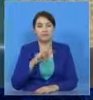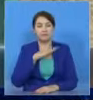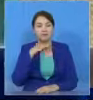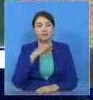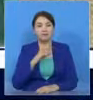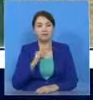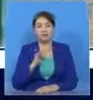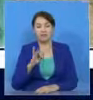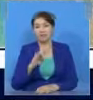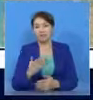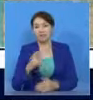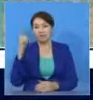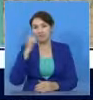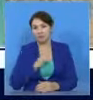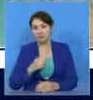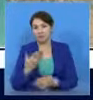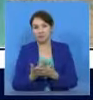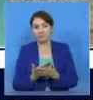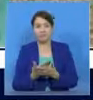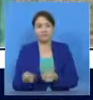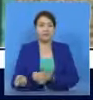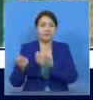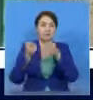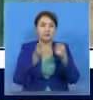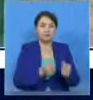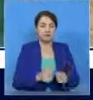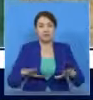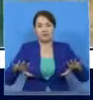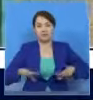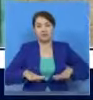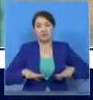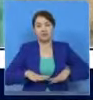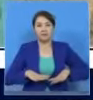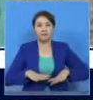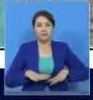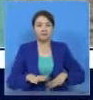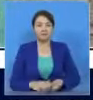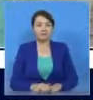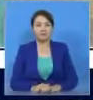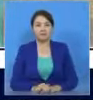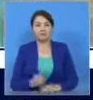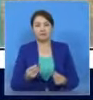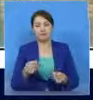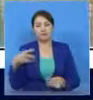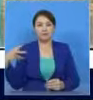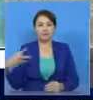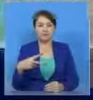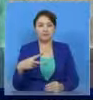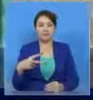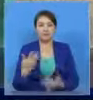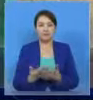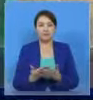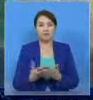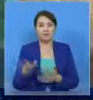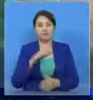кластер, Копинский сельский округ. Привезли одну лошадь, фиксированная цена 2000. Уже почти